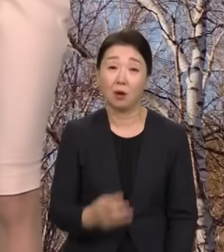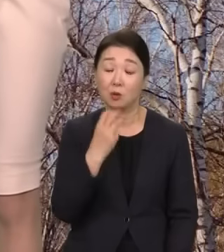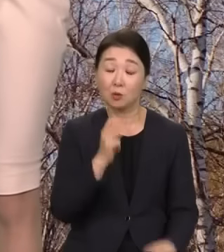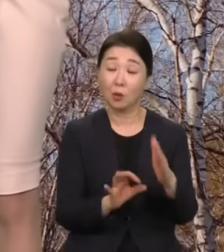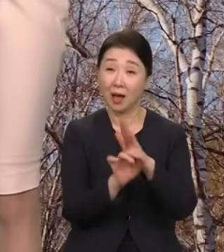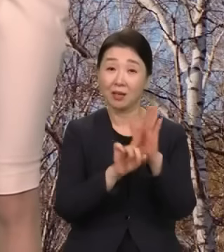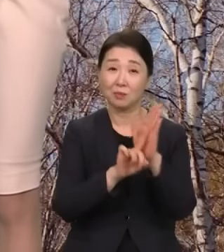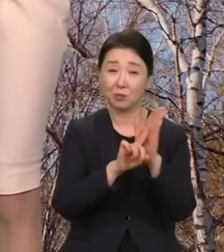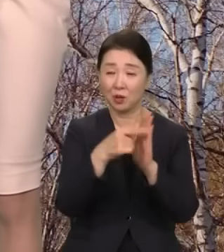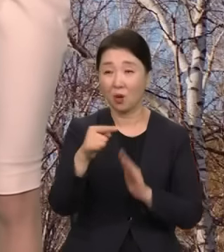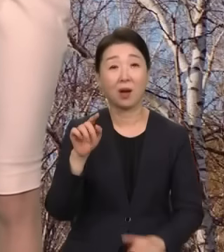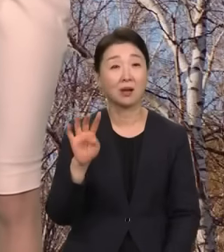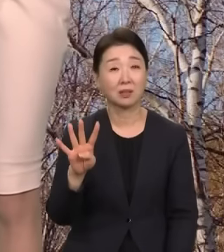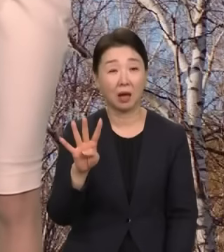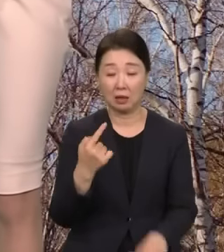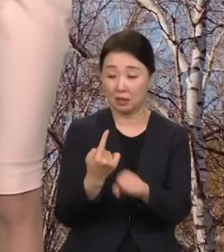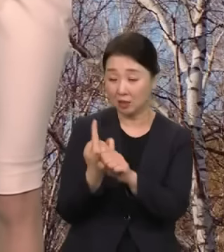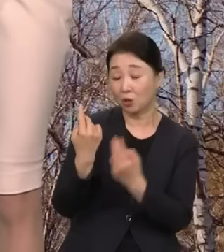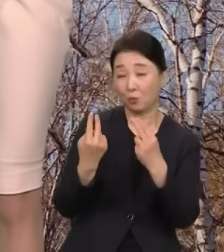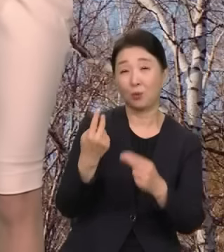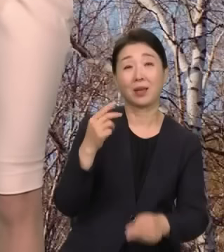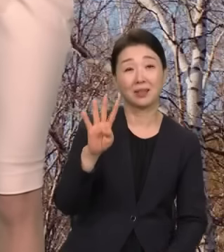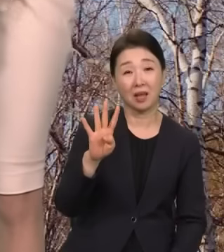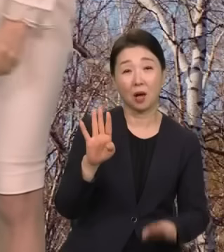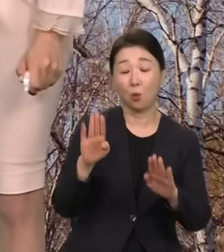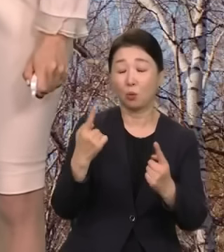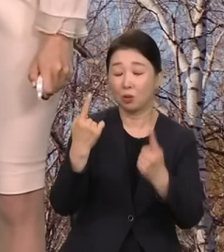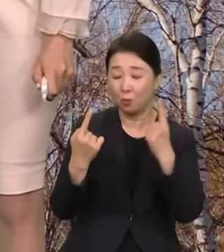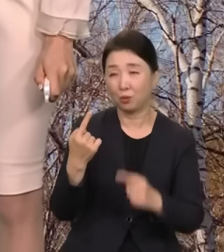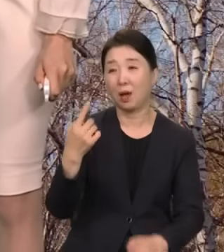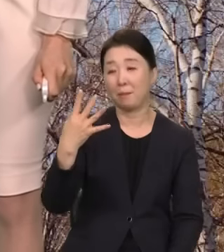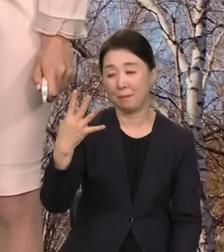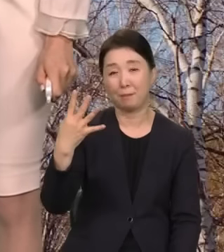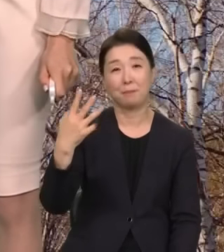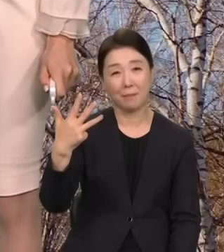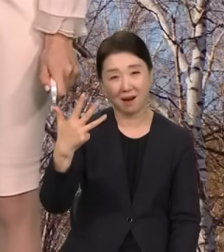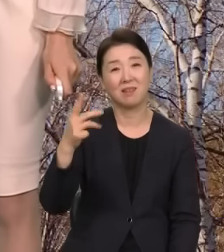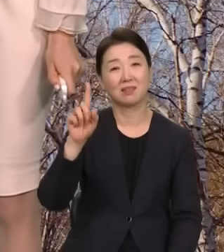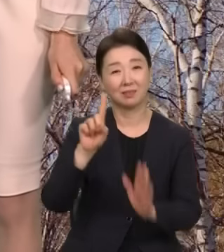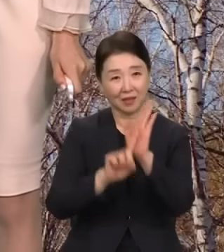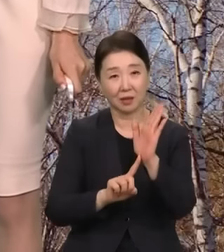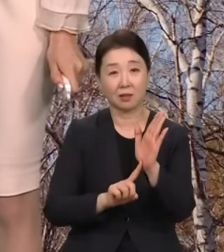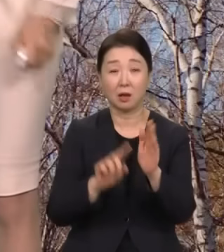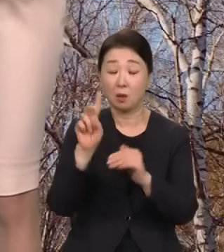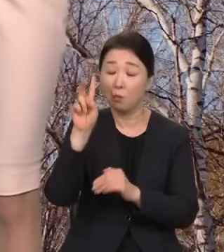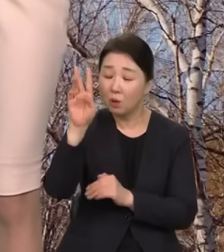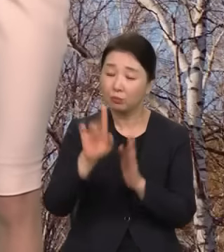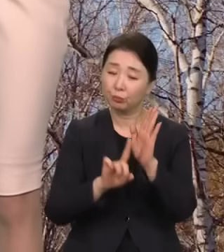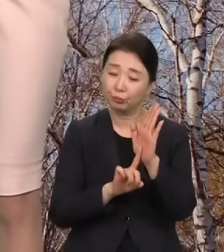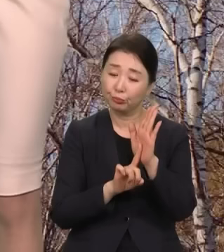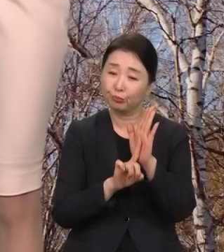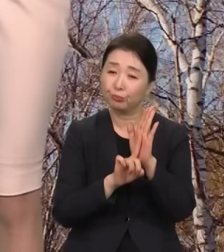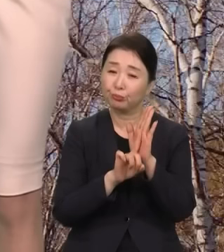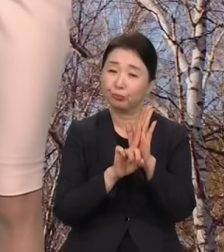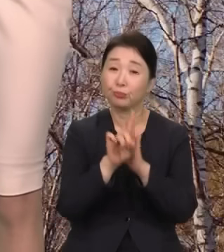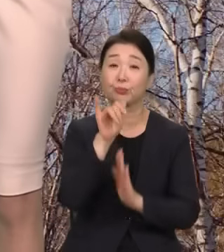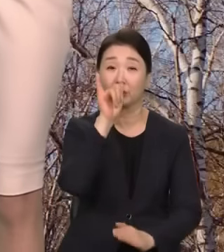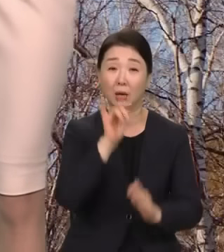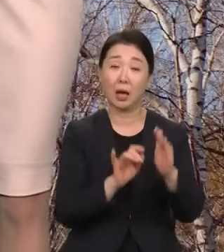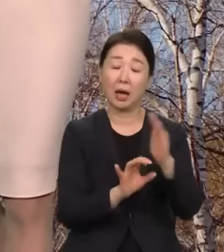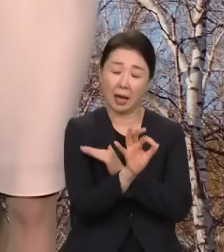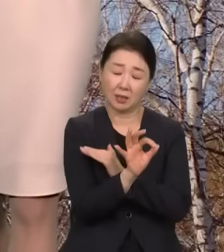아침 기온이 영하 4도로 평년보다는 4도, 오늘보다는 8도 정도 낮겠습니다. 모레부터 기온이 조금씩 오르긴 해도